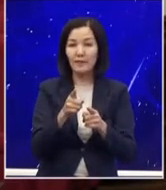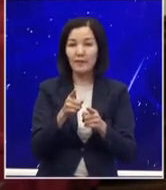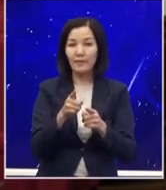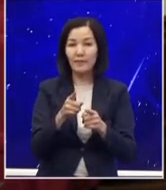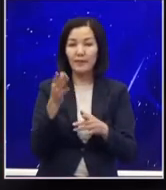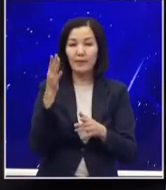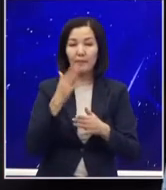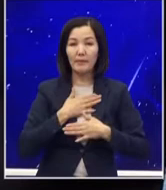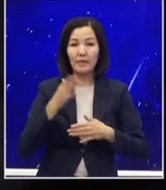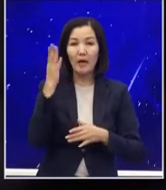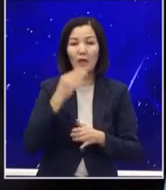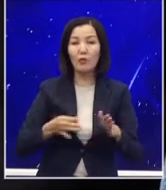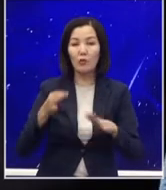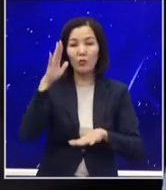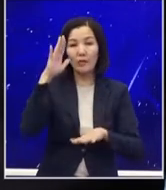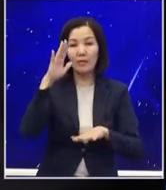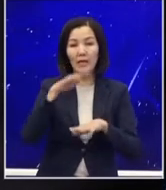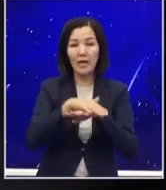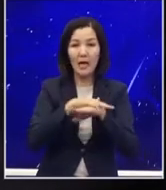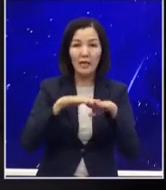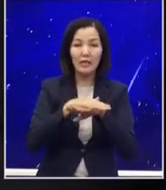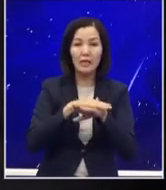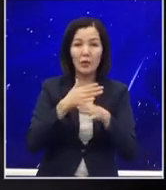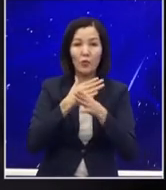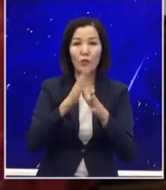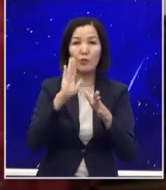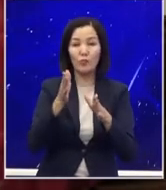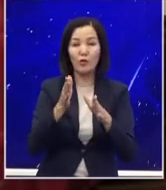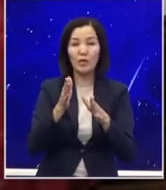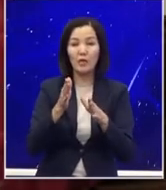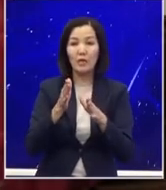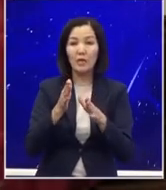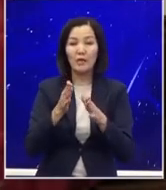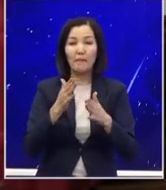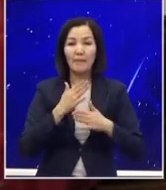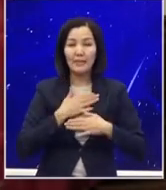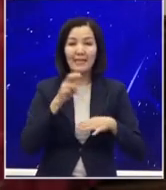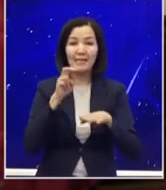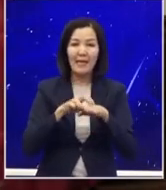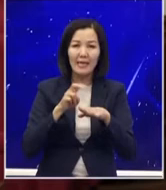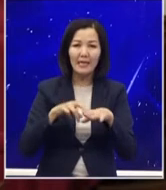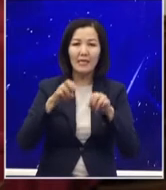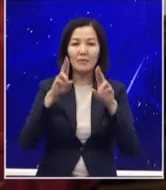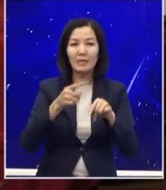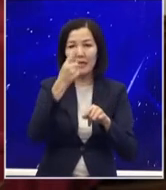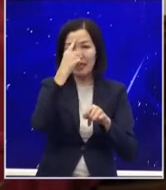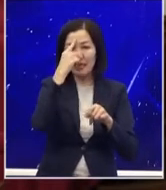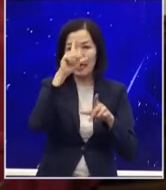Алматы облысының халқына көмегін көрсетеді. Біздің мамандарды Индияға